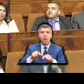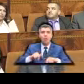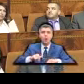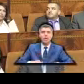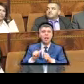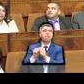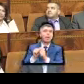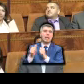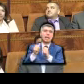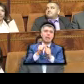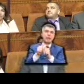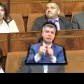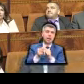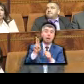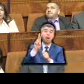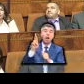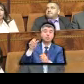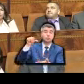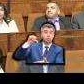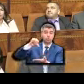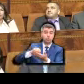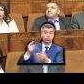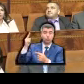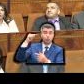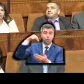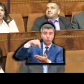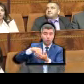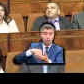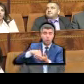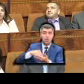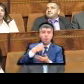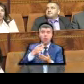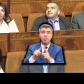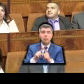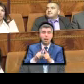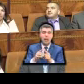كثيرة، وآن الأوان لسياسة القرب وسياسة